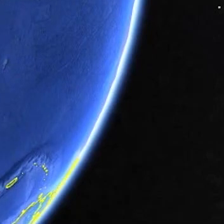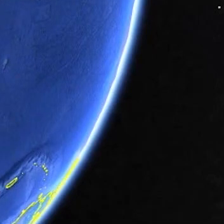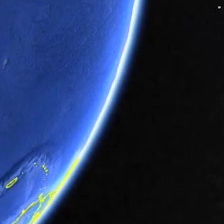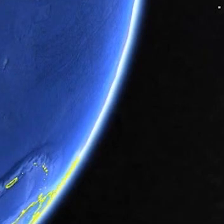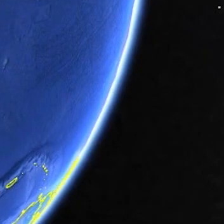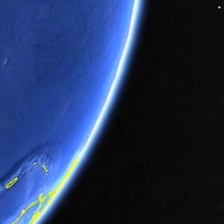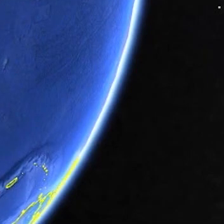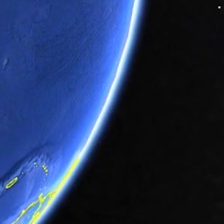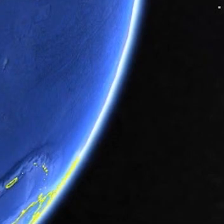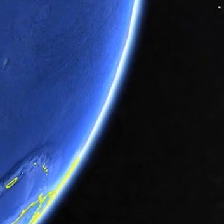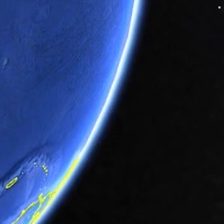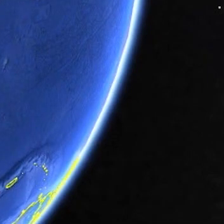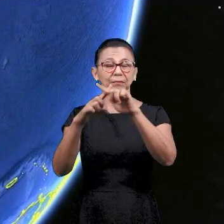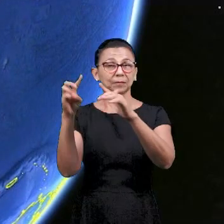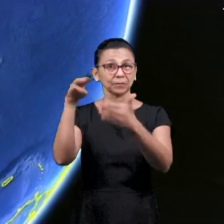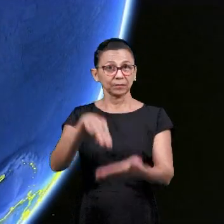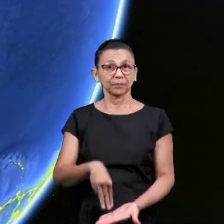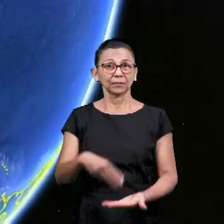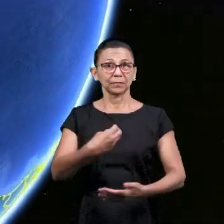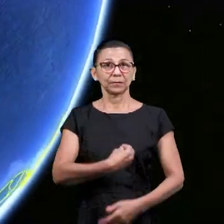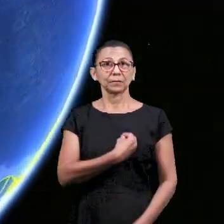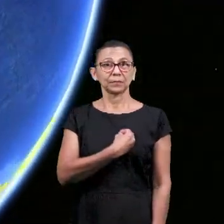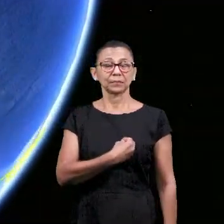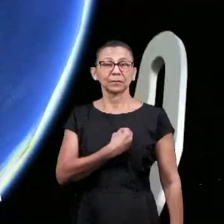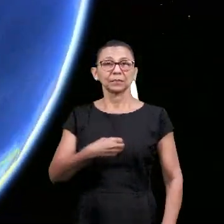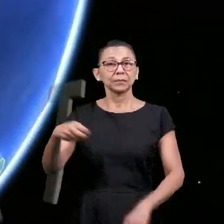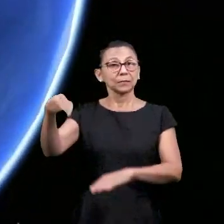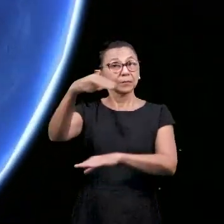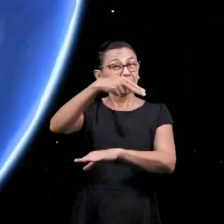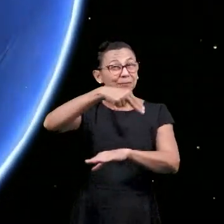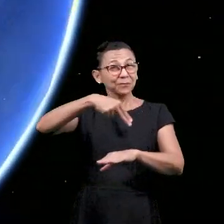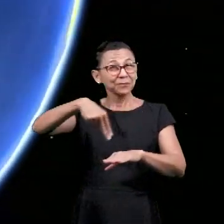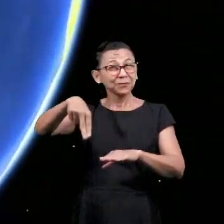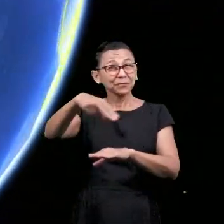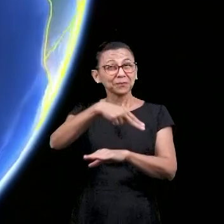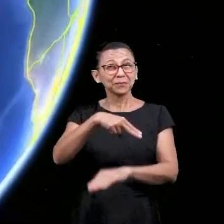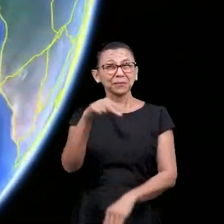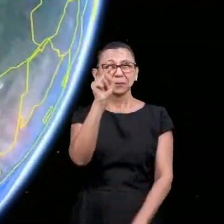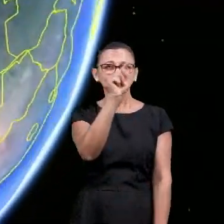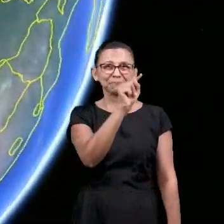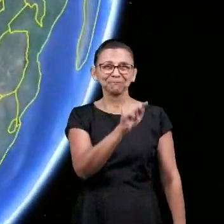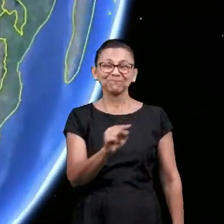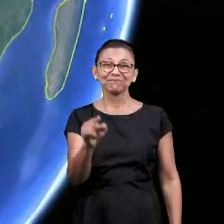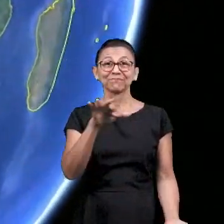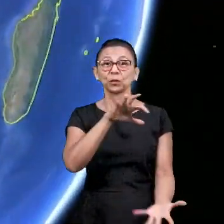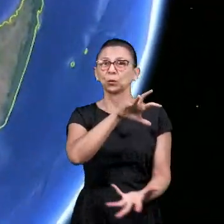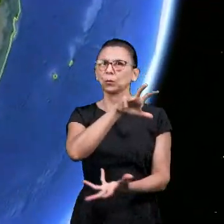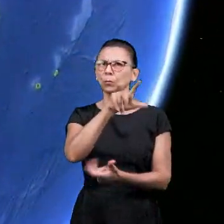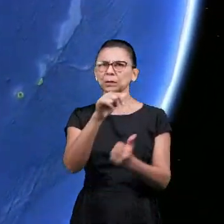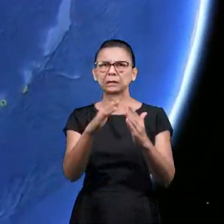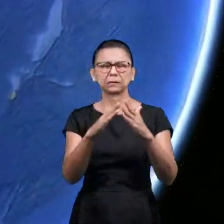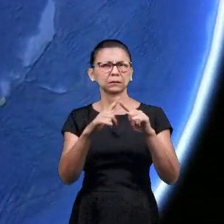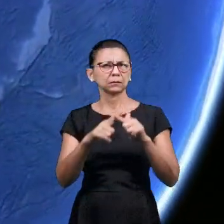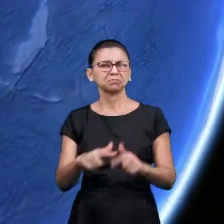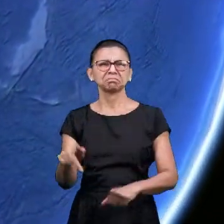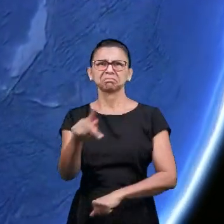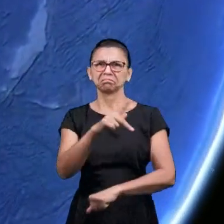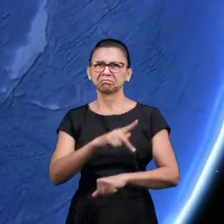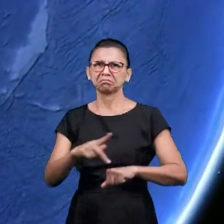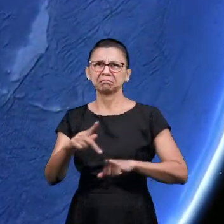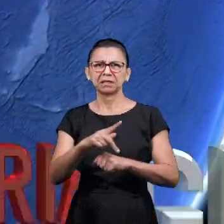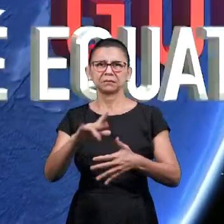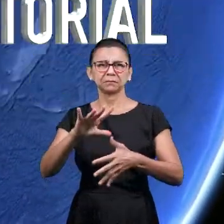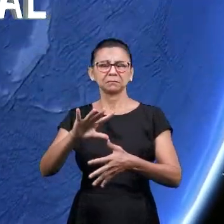L'Église chrétienne Maranatha est présente dans des nations de tous les continents de la planète. Des églises des pays dans les